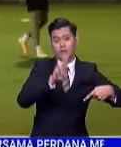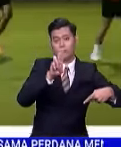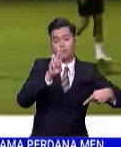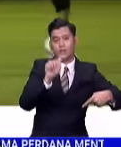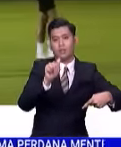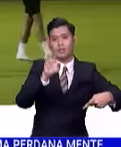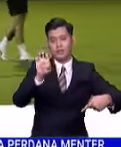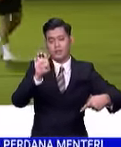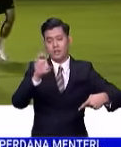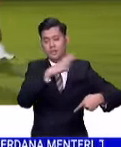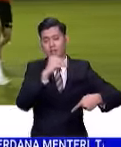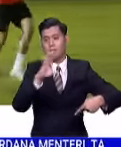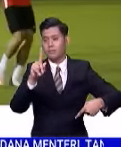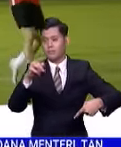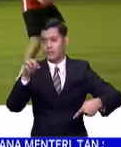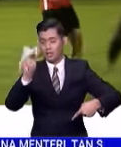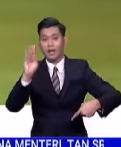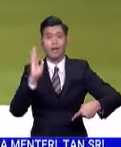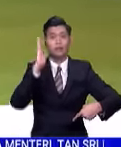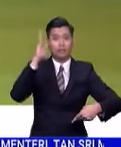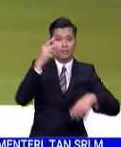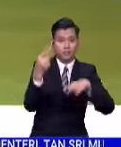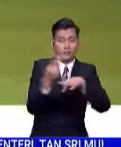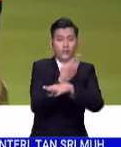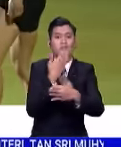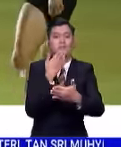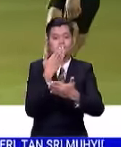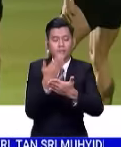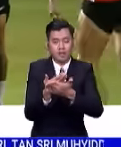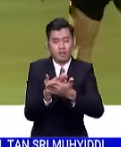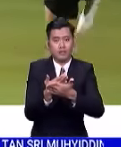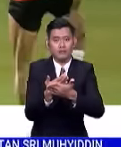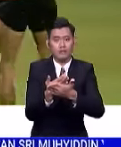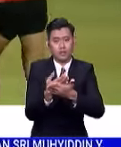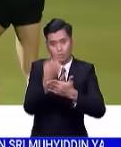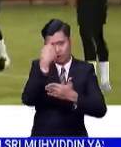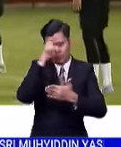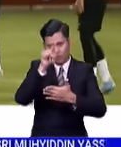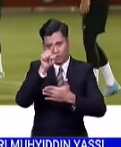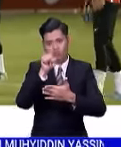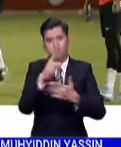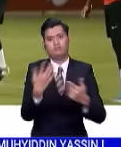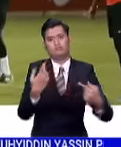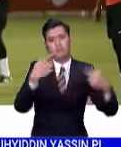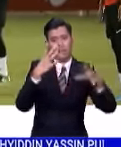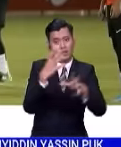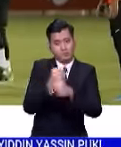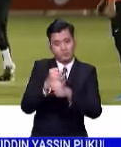Bahrain akan digunakan sebaiknya bagi membentuk skuad ampuh.